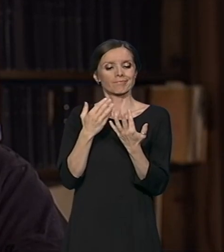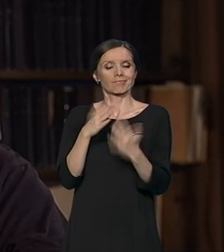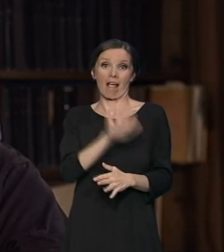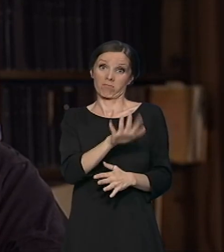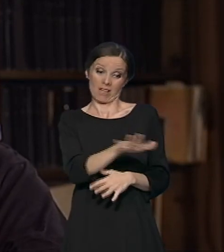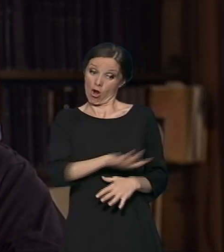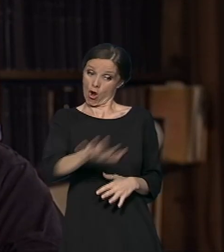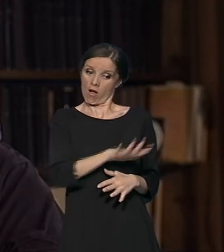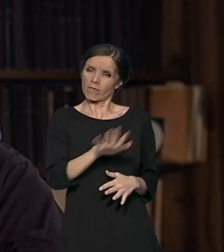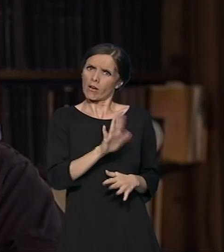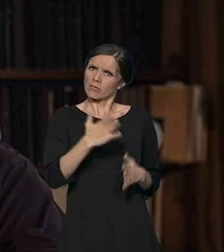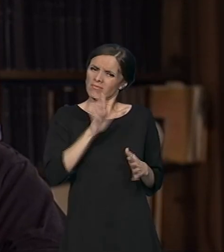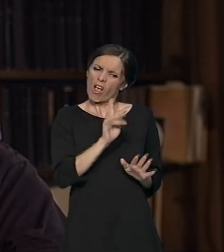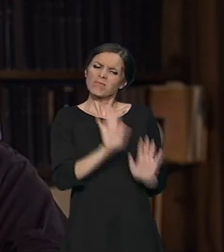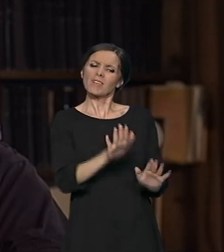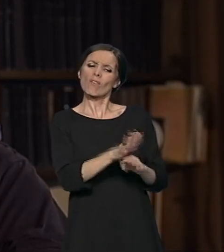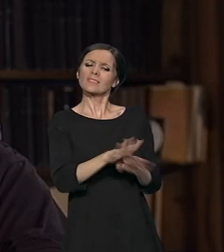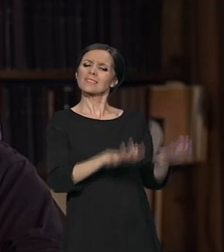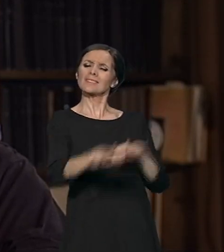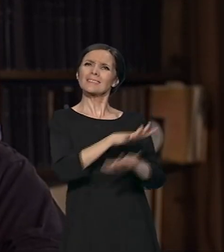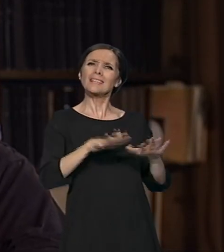sredine, oaze, uđu